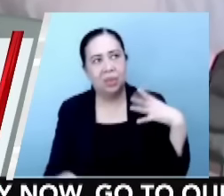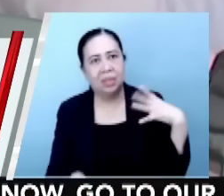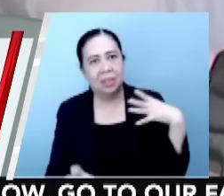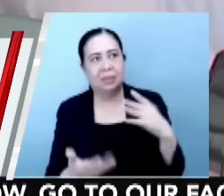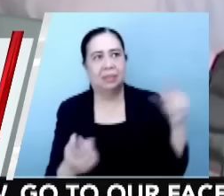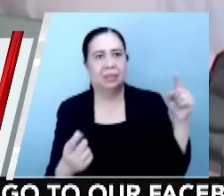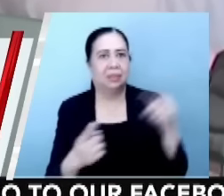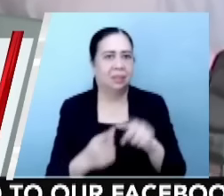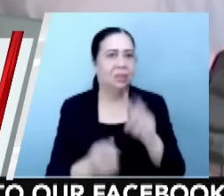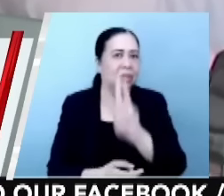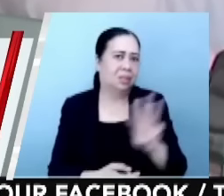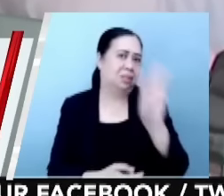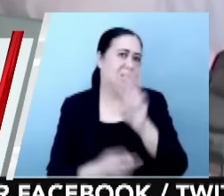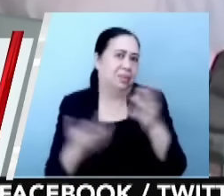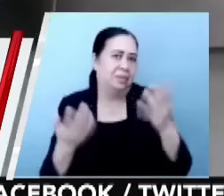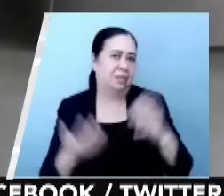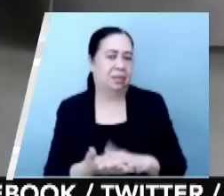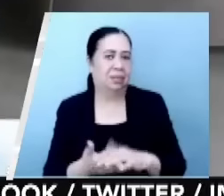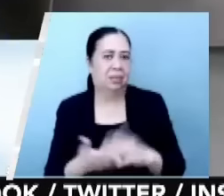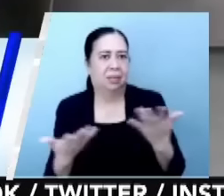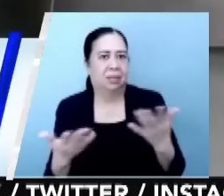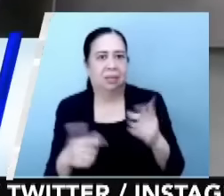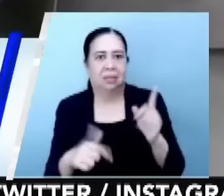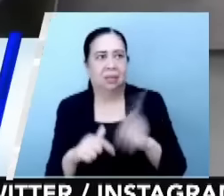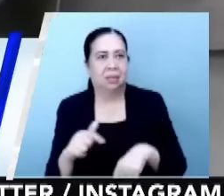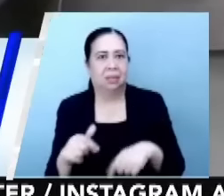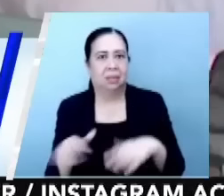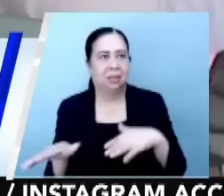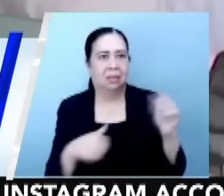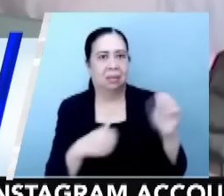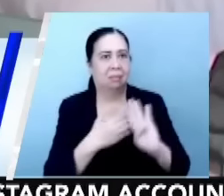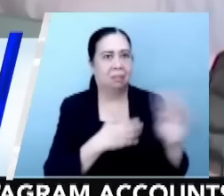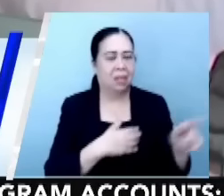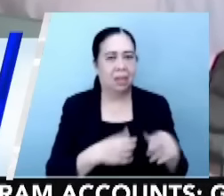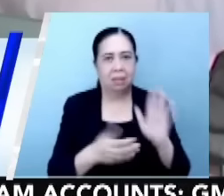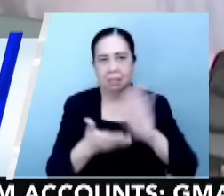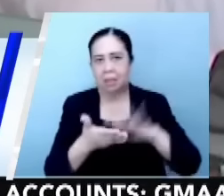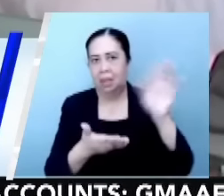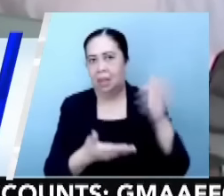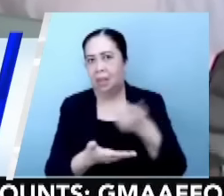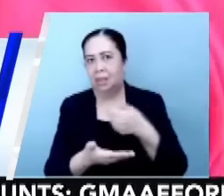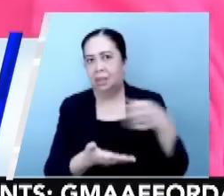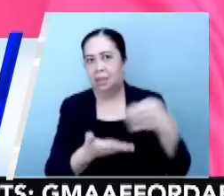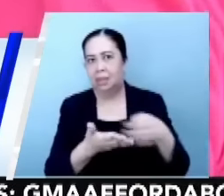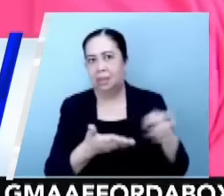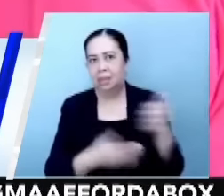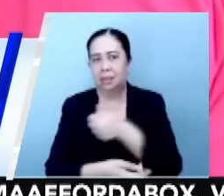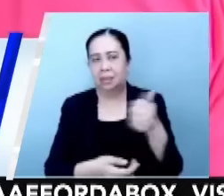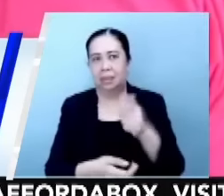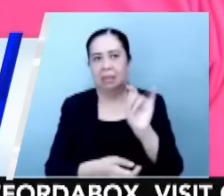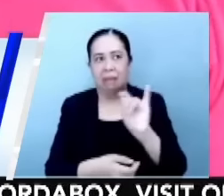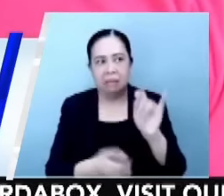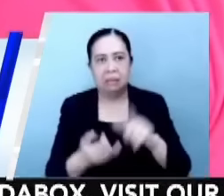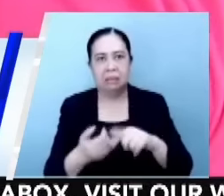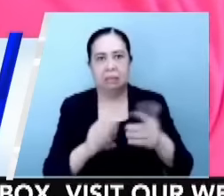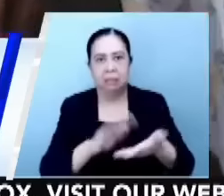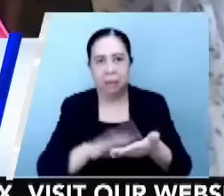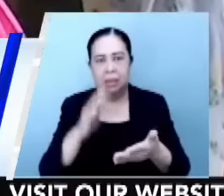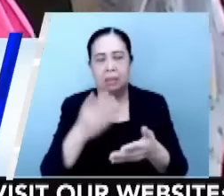po. Kasi hindi na kami pwedeng bumalik. Malaki pong gagastusin namin eh. Pumasahe lang sa taxi. Paliwanag ng to